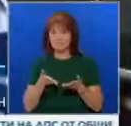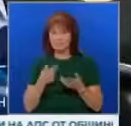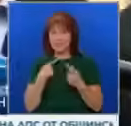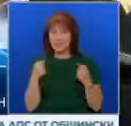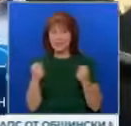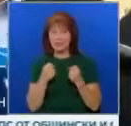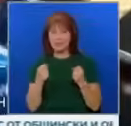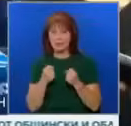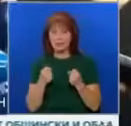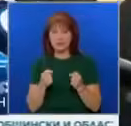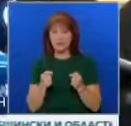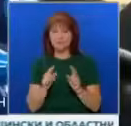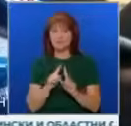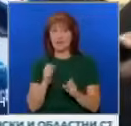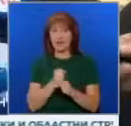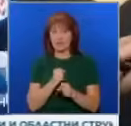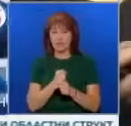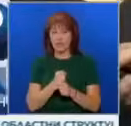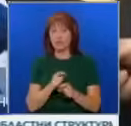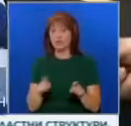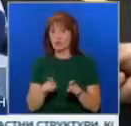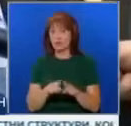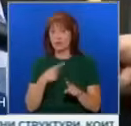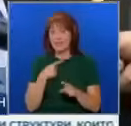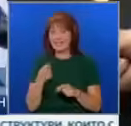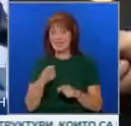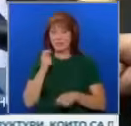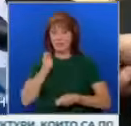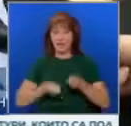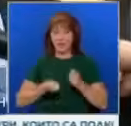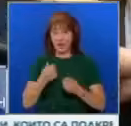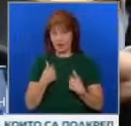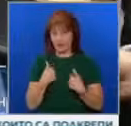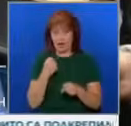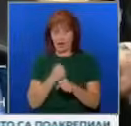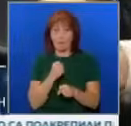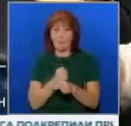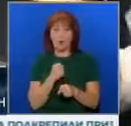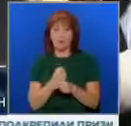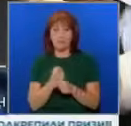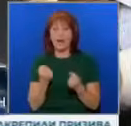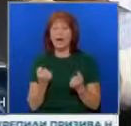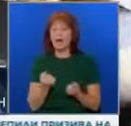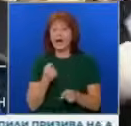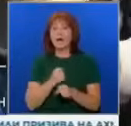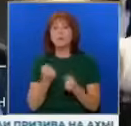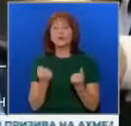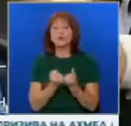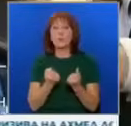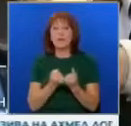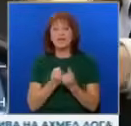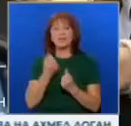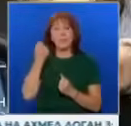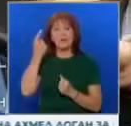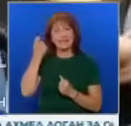функционира. Имаше ремонтни дейности в централата и ние работихме, защото работното място на председателя на партията, на